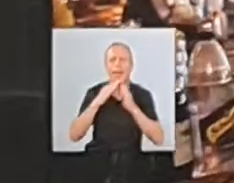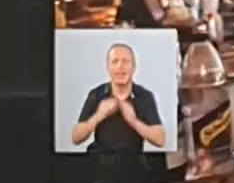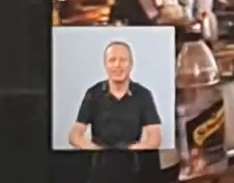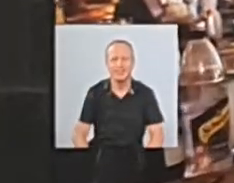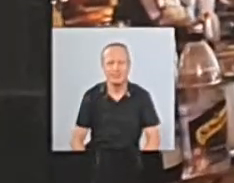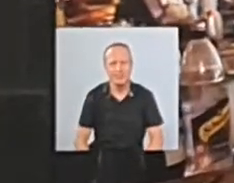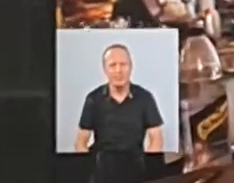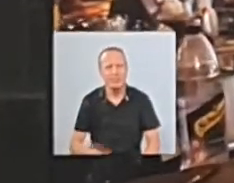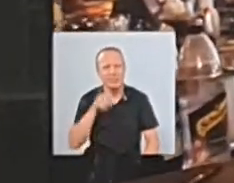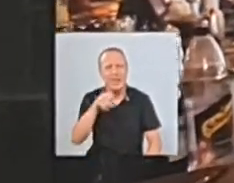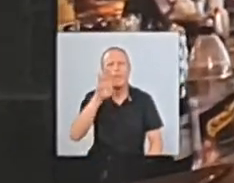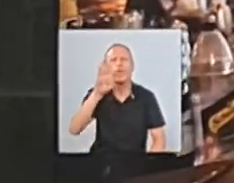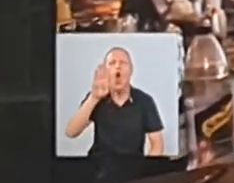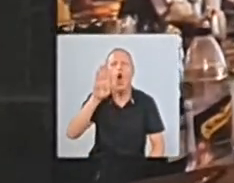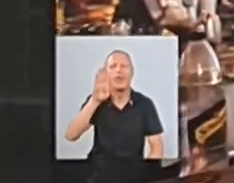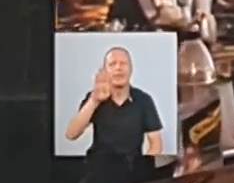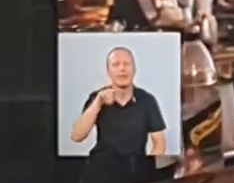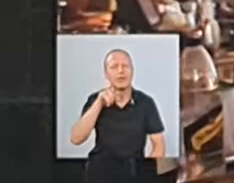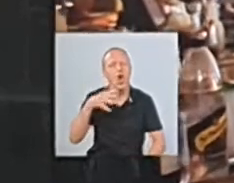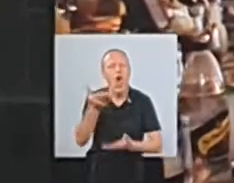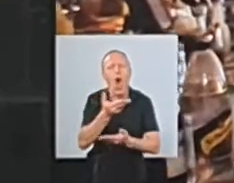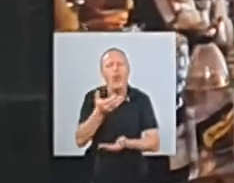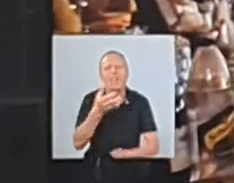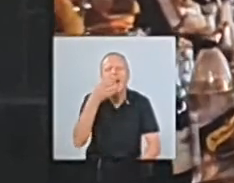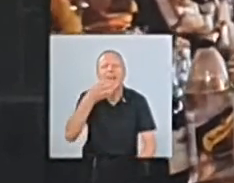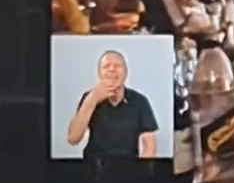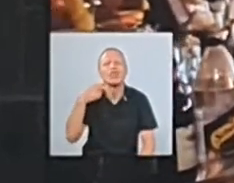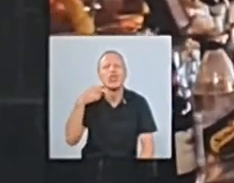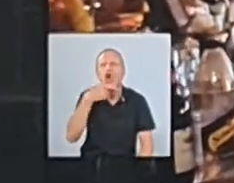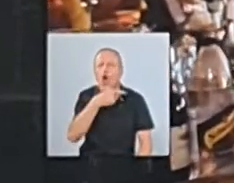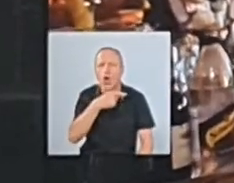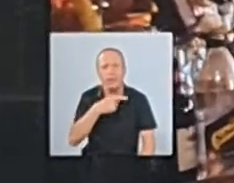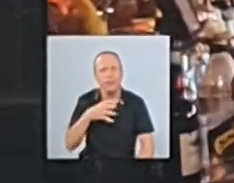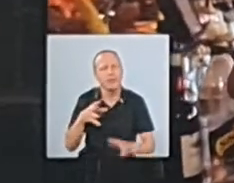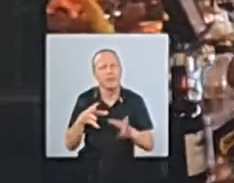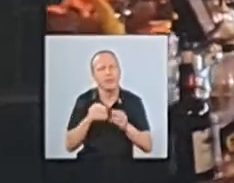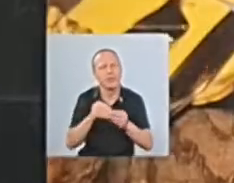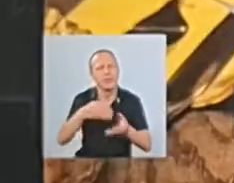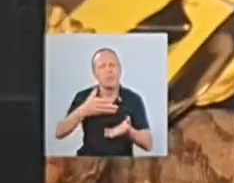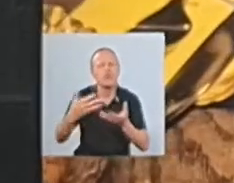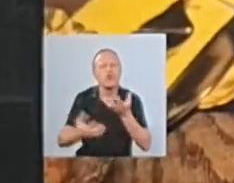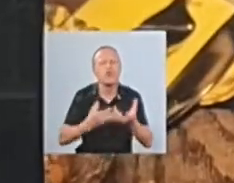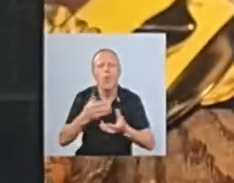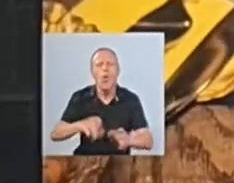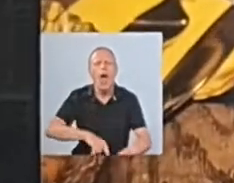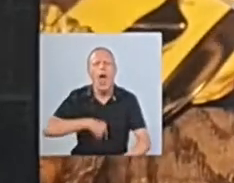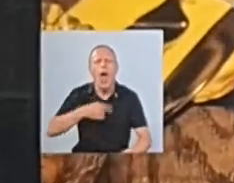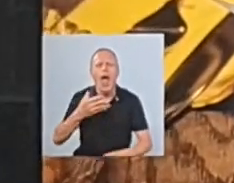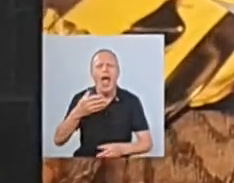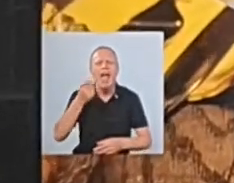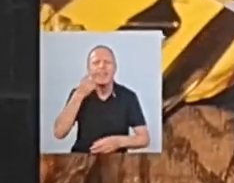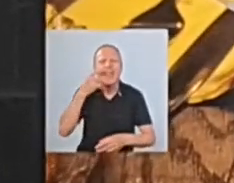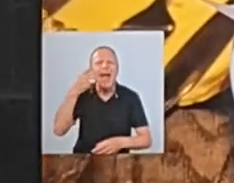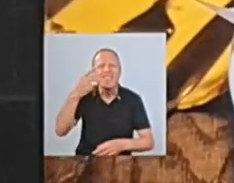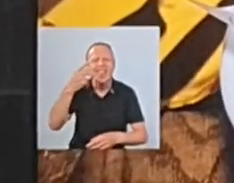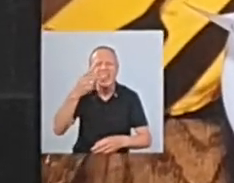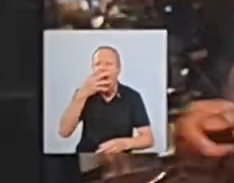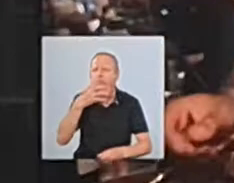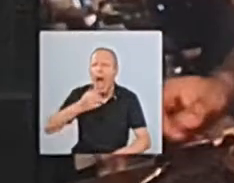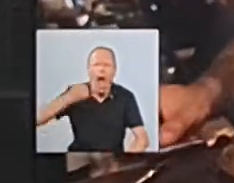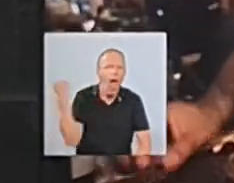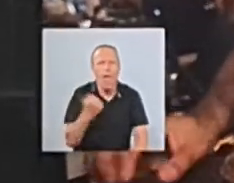זה הביורדי, רוטב עגבניות, שום מאוד מאוד ארוך, עליו גבינת פתח חמה, רותחת, עשוי יפות, הכל יחד. בוא נעשה